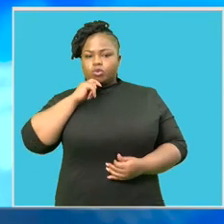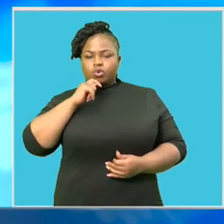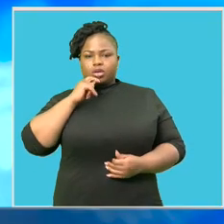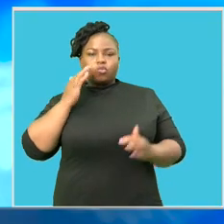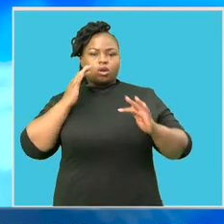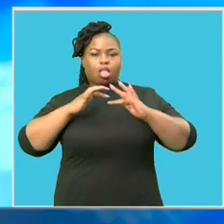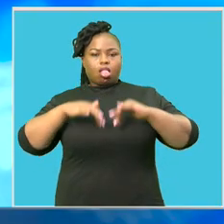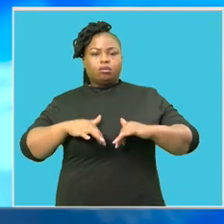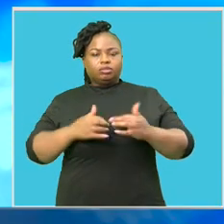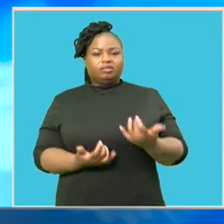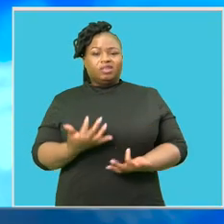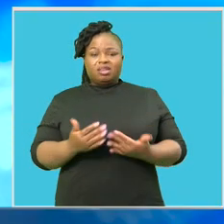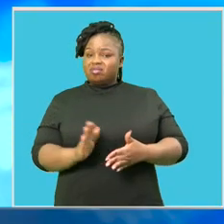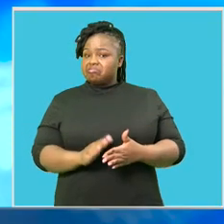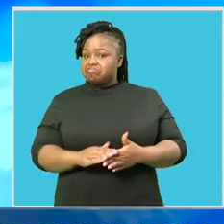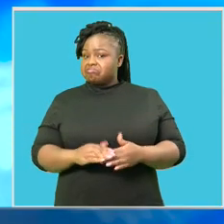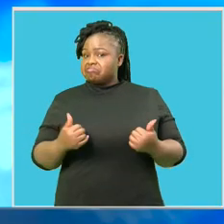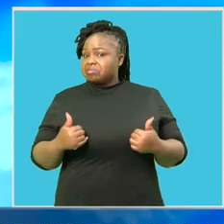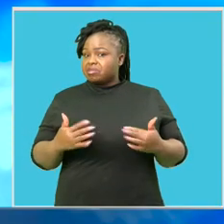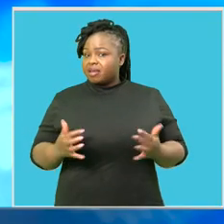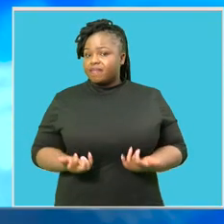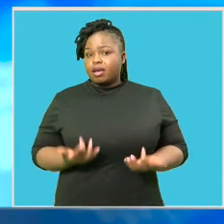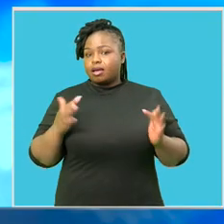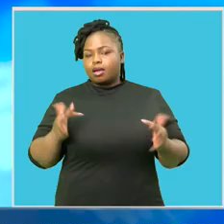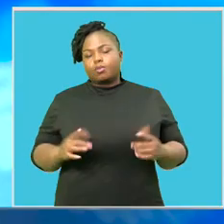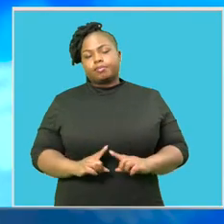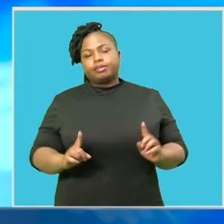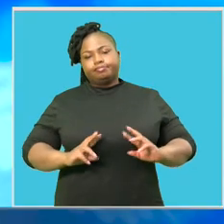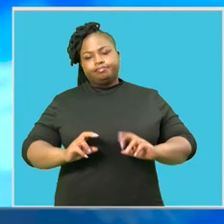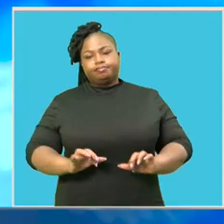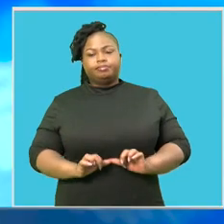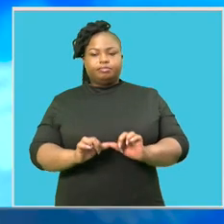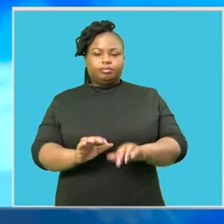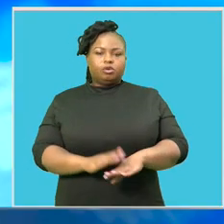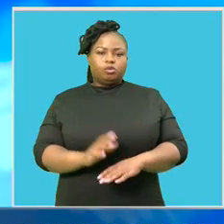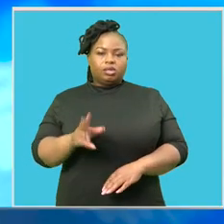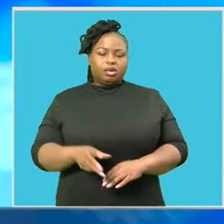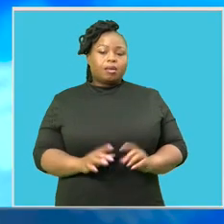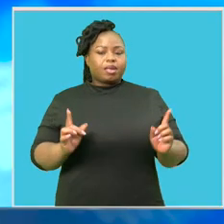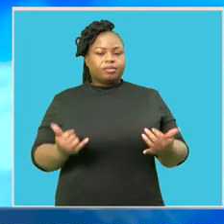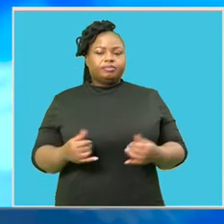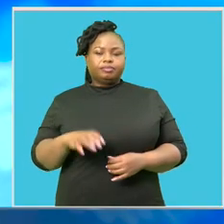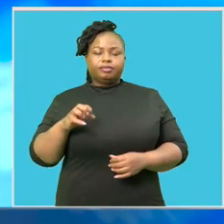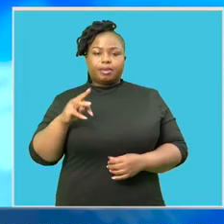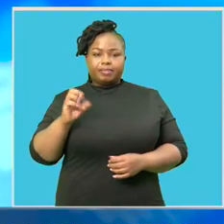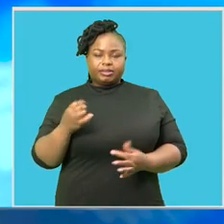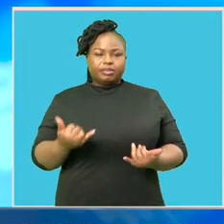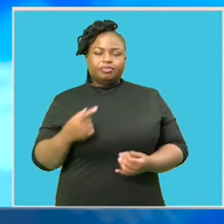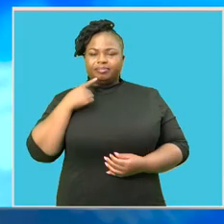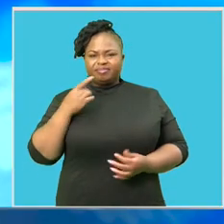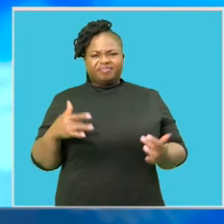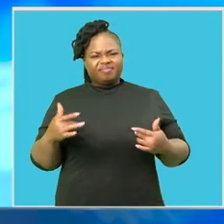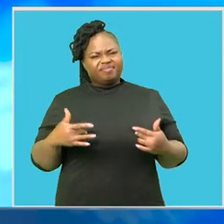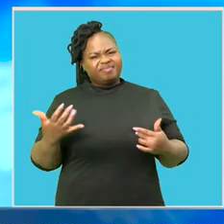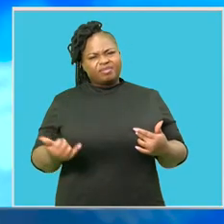kobugoxo. Unobangela walo mlilo kaqinisekiswa kwangoku kodwa uphando luyaqhuba. Kusenjalo, abeenkonzo zikaxakeka bavakalisa